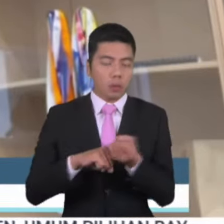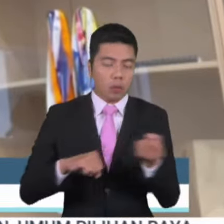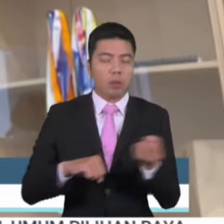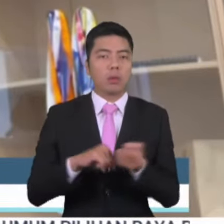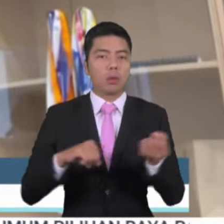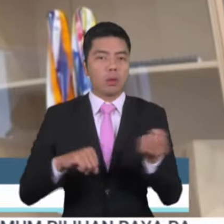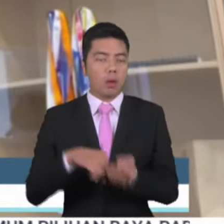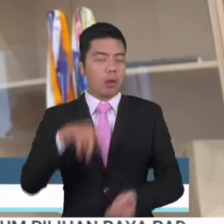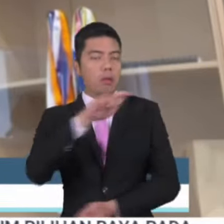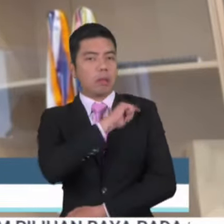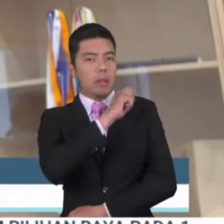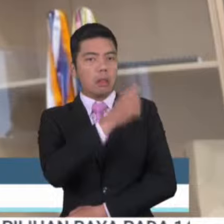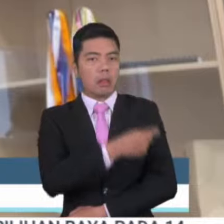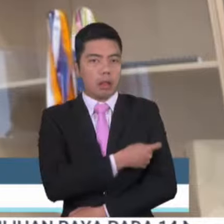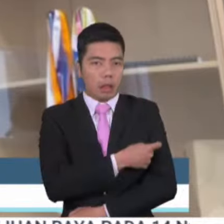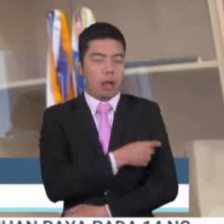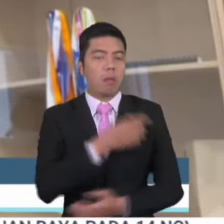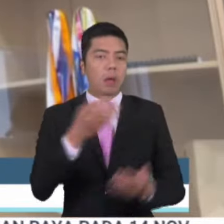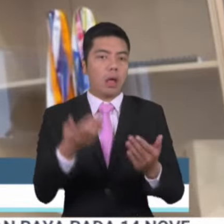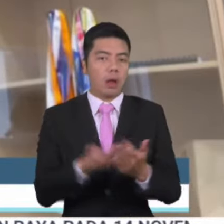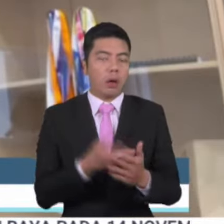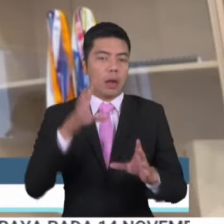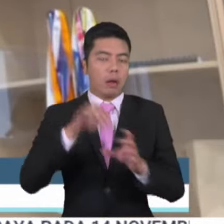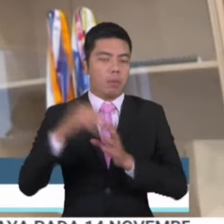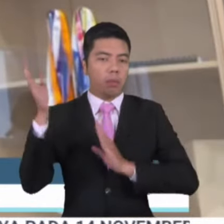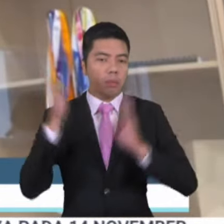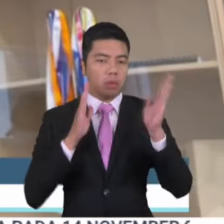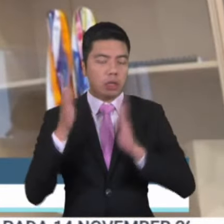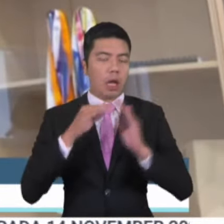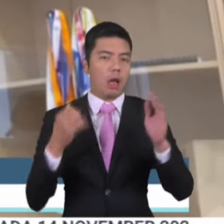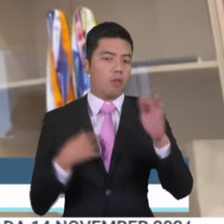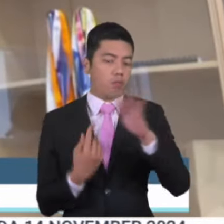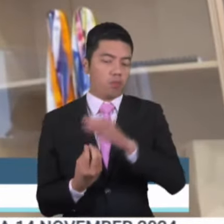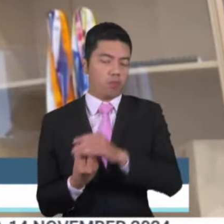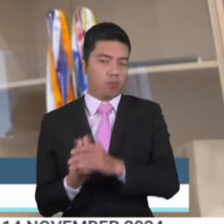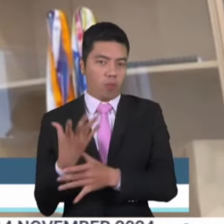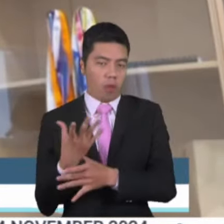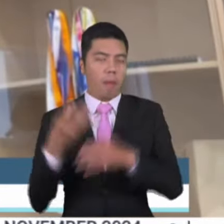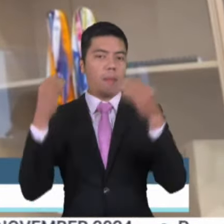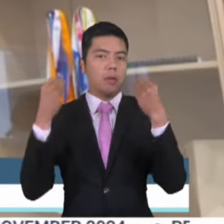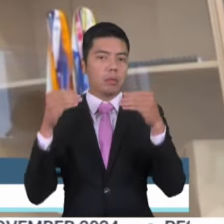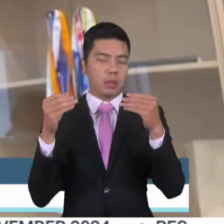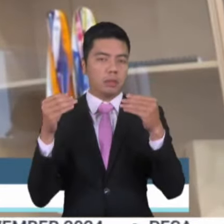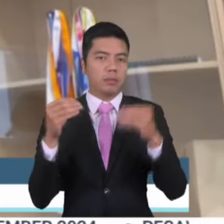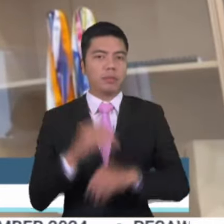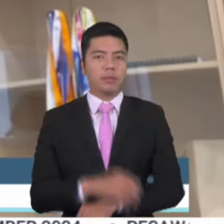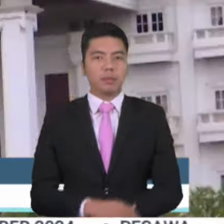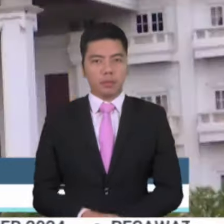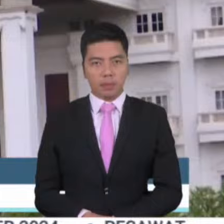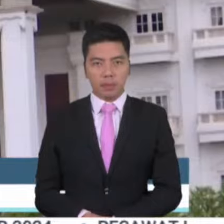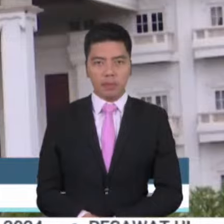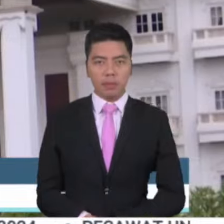pembangunan tenaga boleh baru domestik dengan mewujudkan pasaran serantau untuk tenaga hijau.